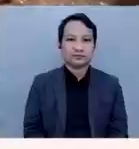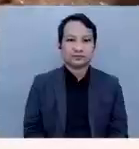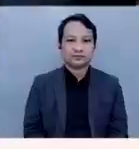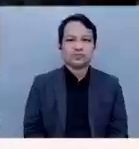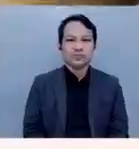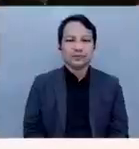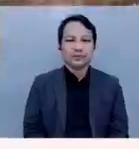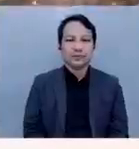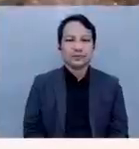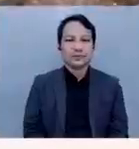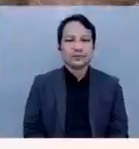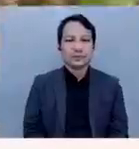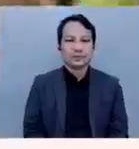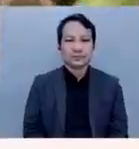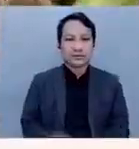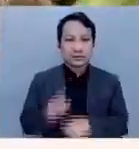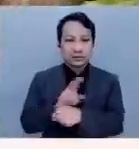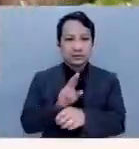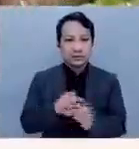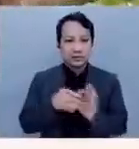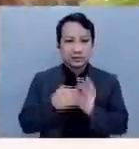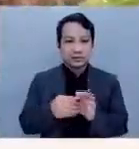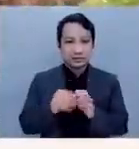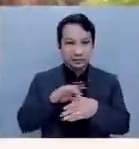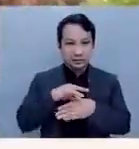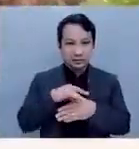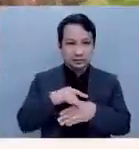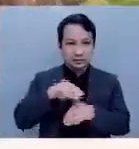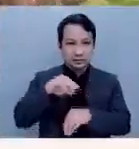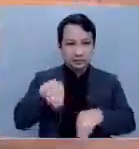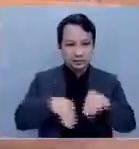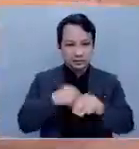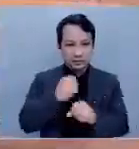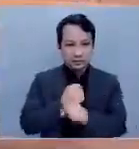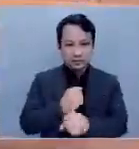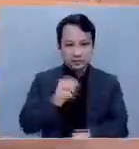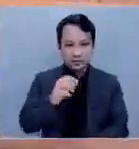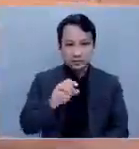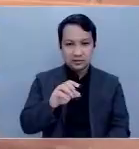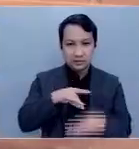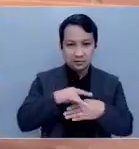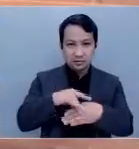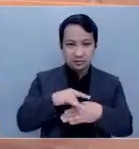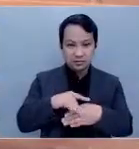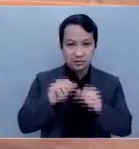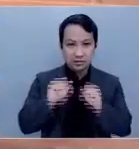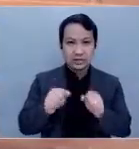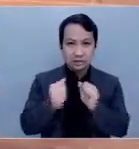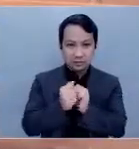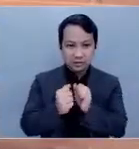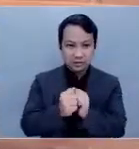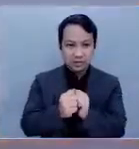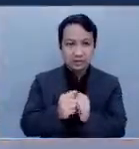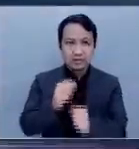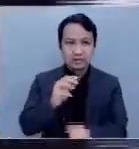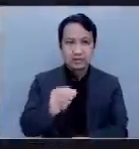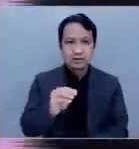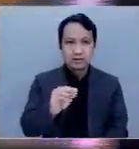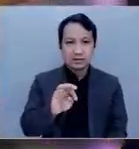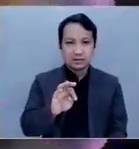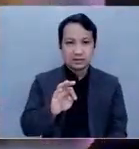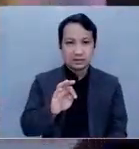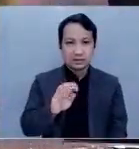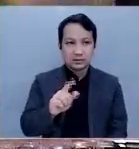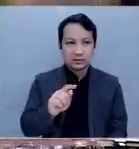diba? Parang ginagamit din yan as meat substitute. Yes, meat substitute. And pwede rin kasama ng meat natin. Kasi nga, may protein, may